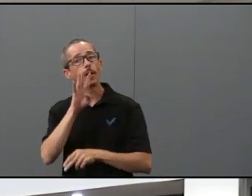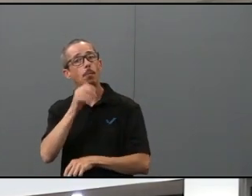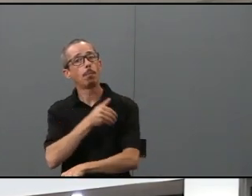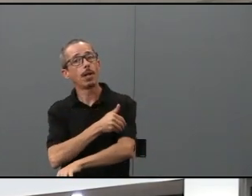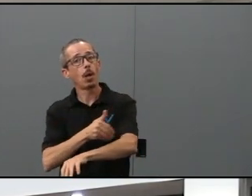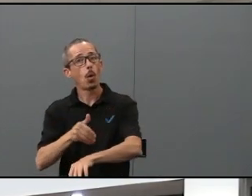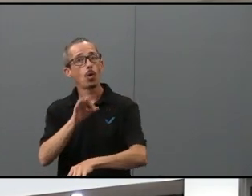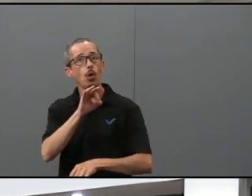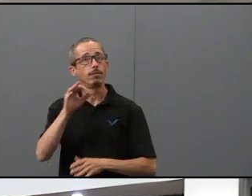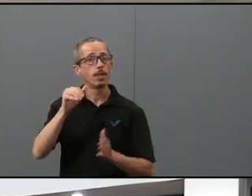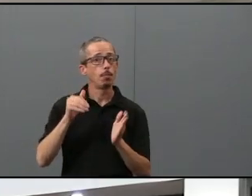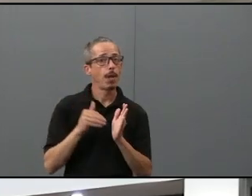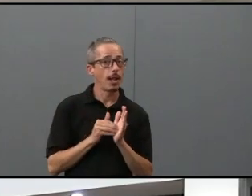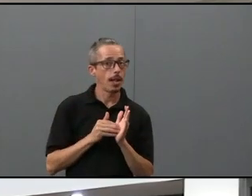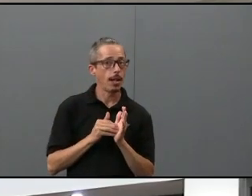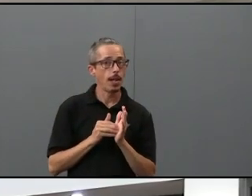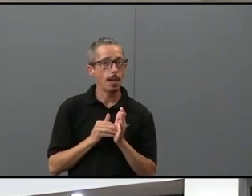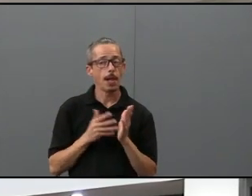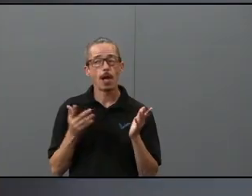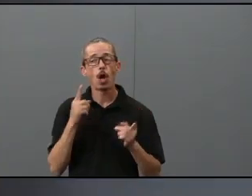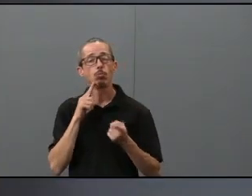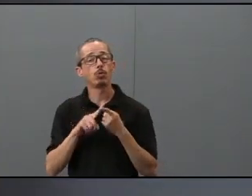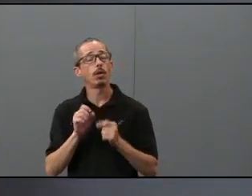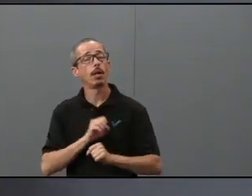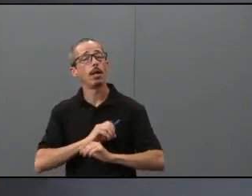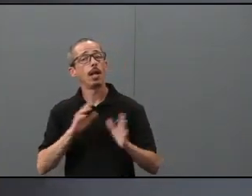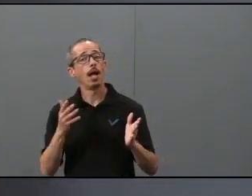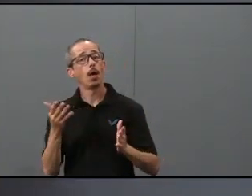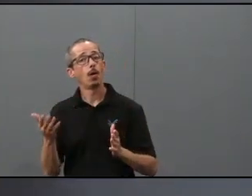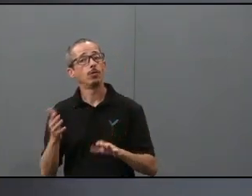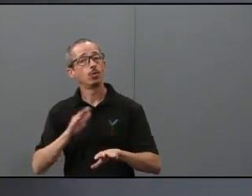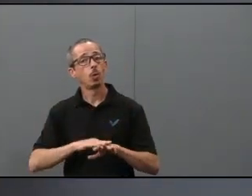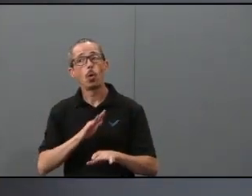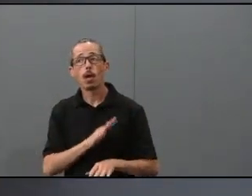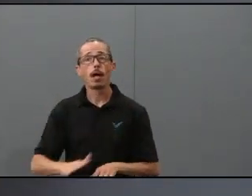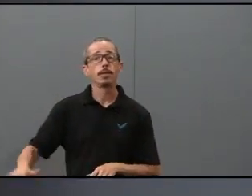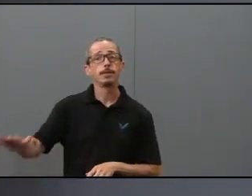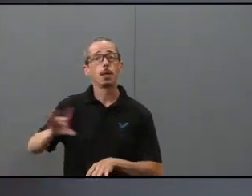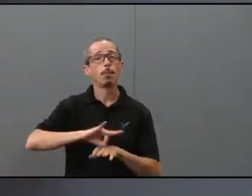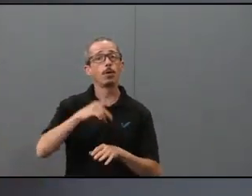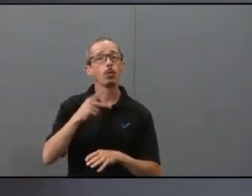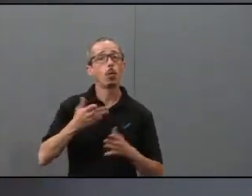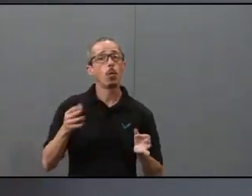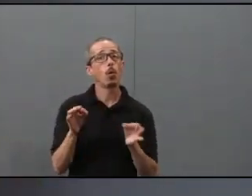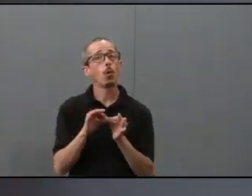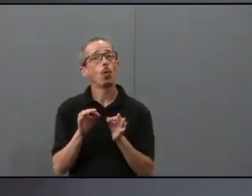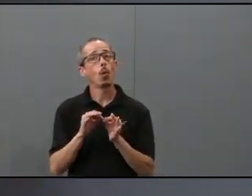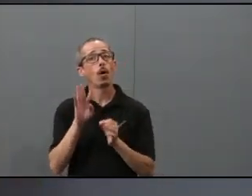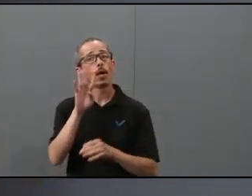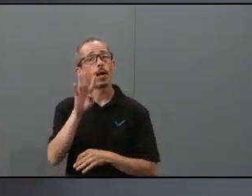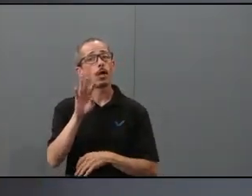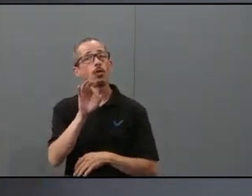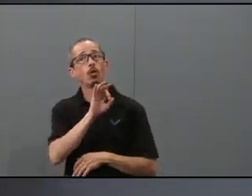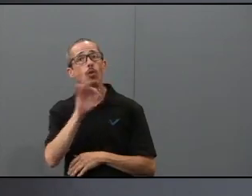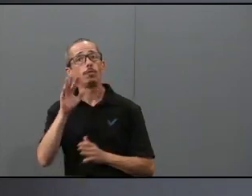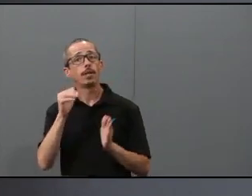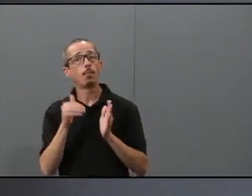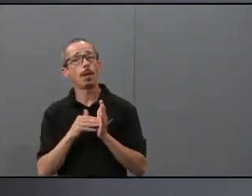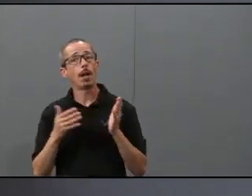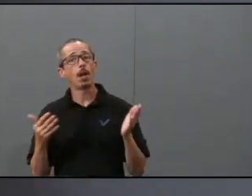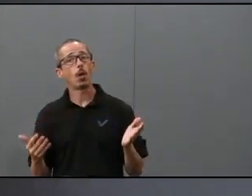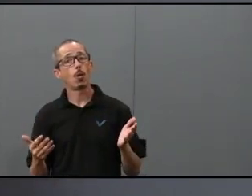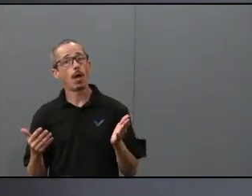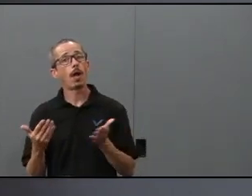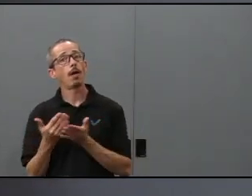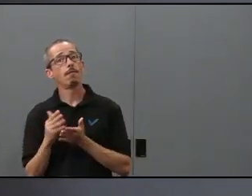4900000 dollars à ses frs objet tra encore sur l'ensemble du territoire le coût 4900000 le